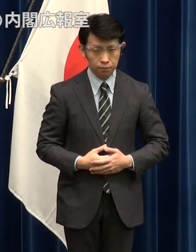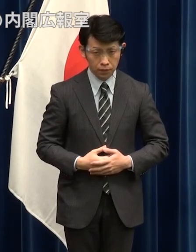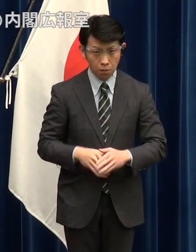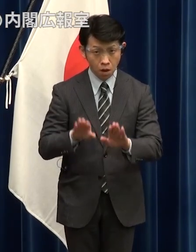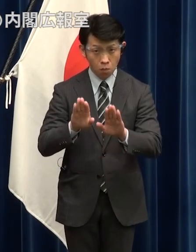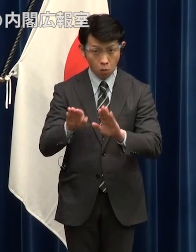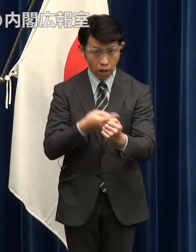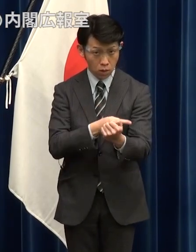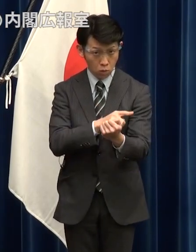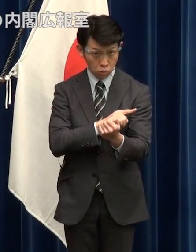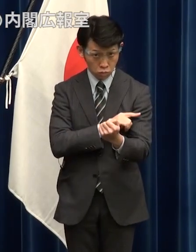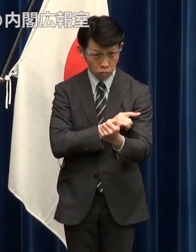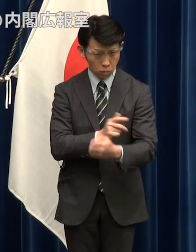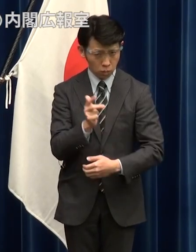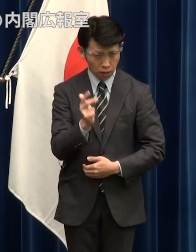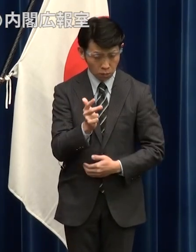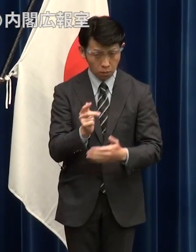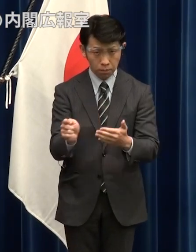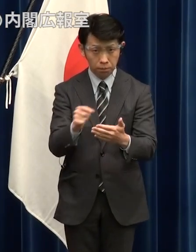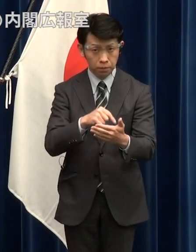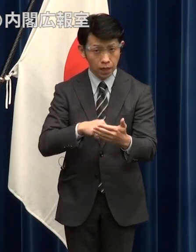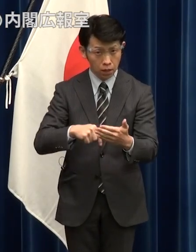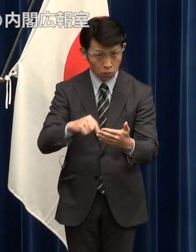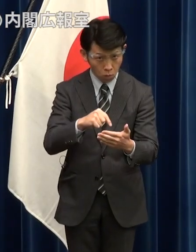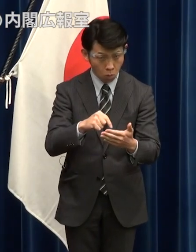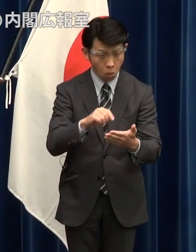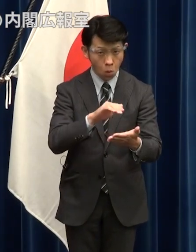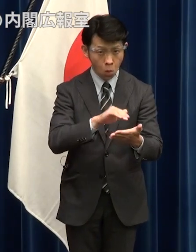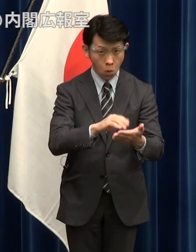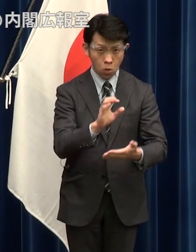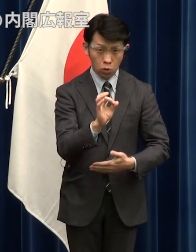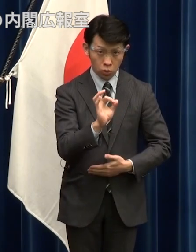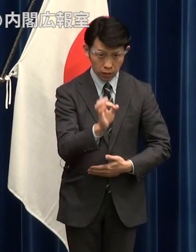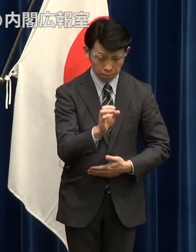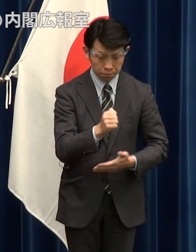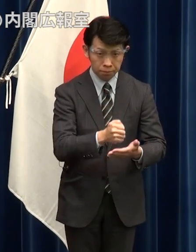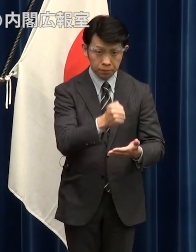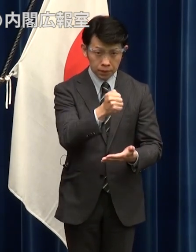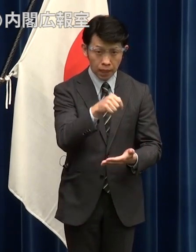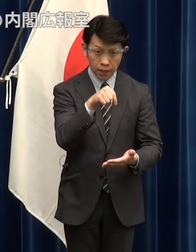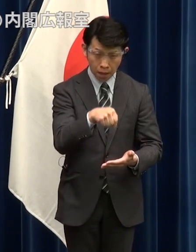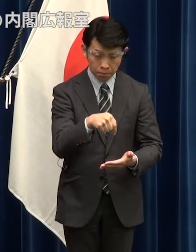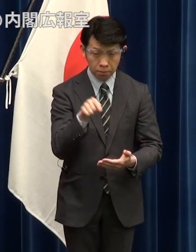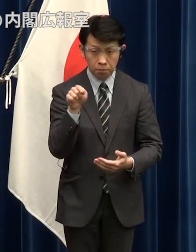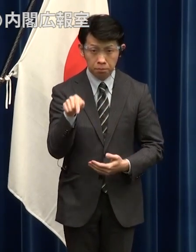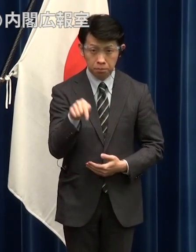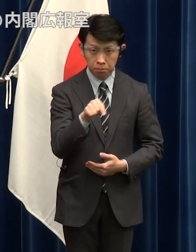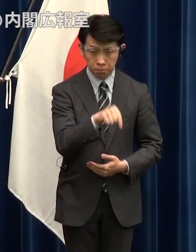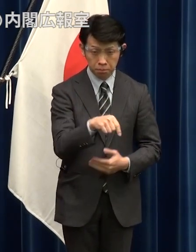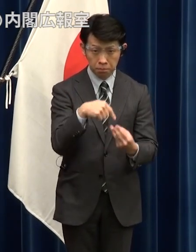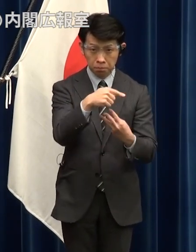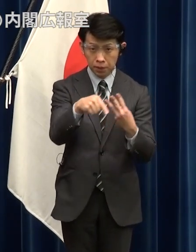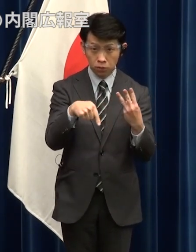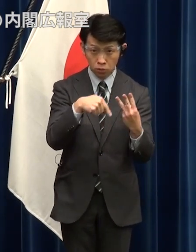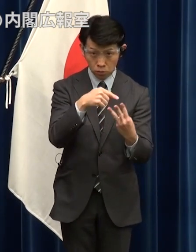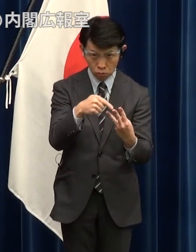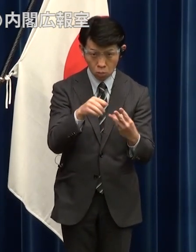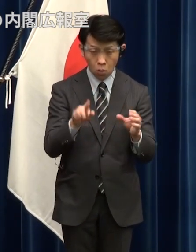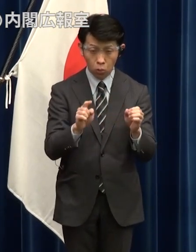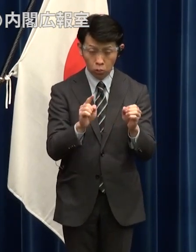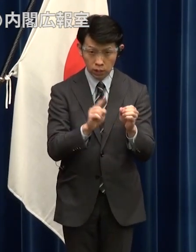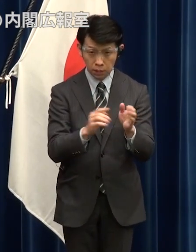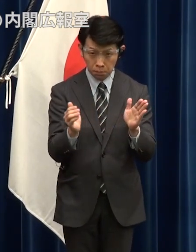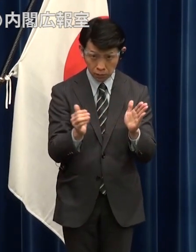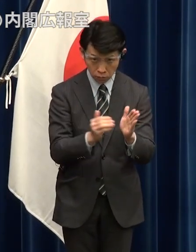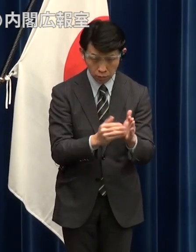力強化の内容、予算、そして財源のこの3つを本年末に一体